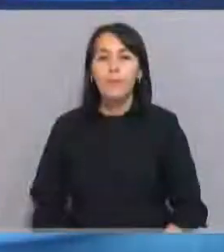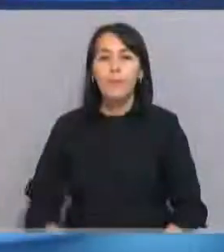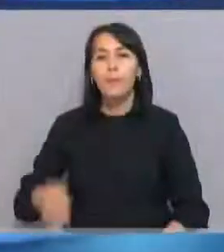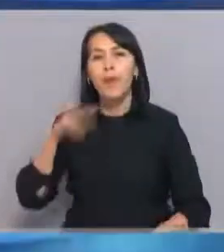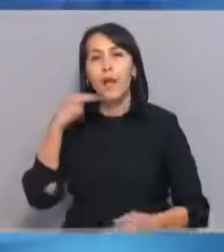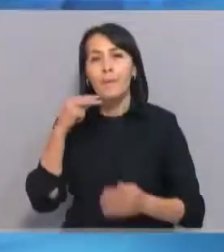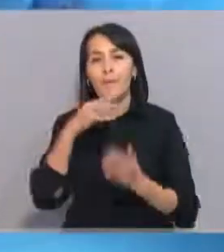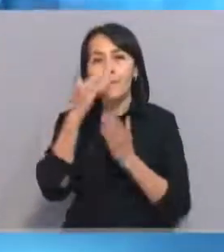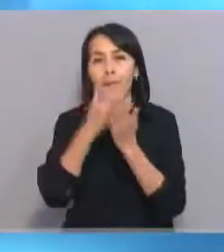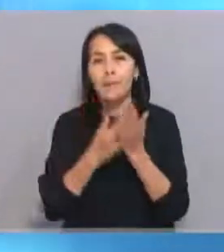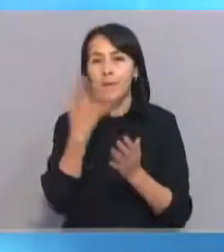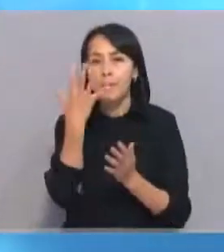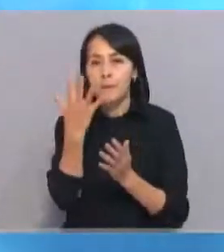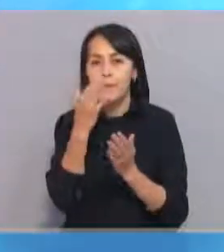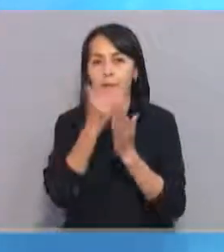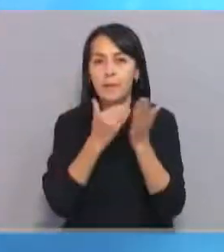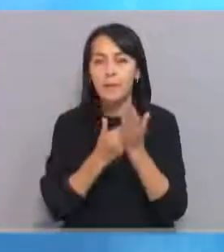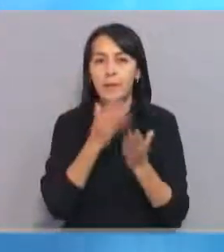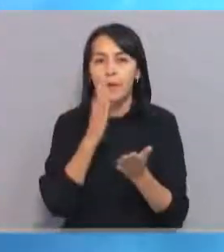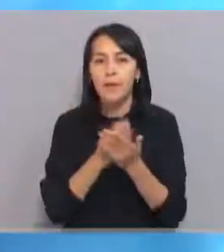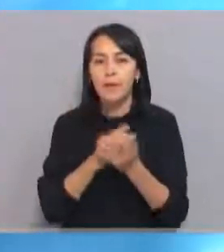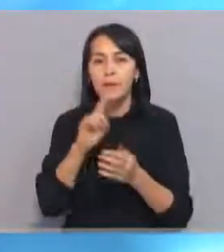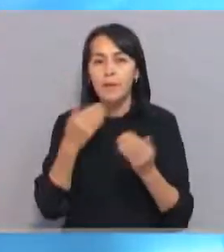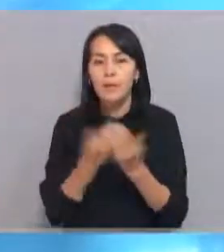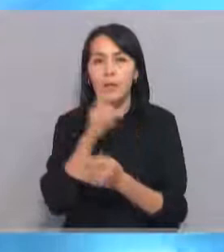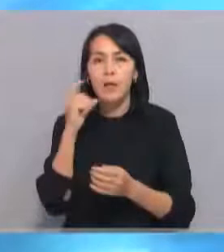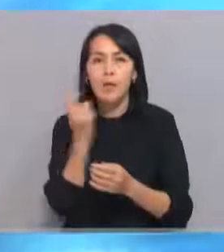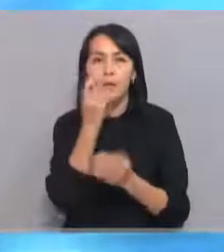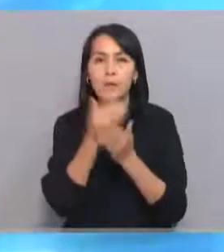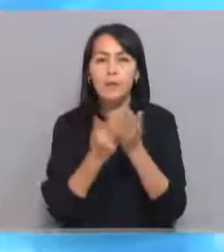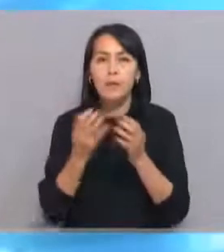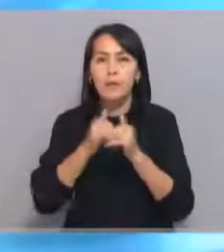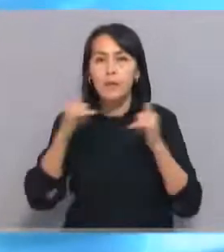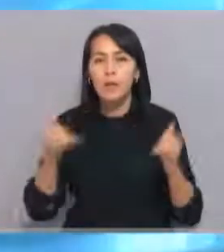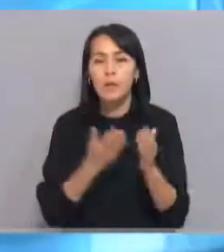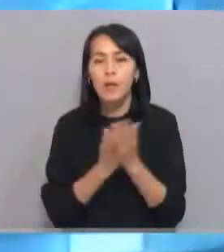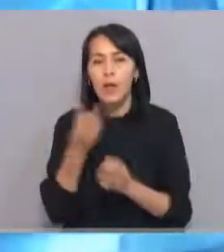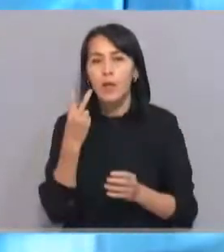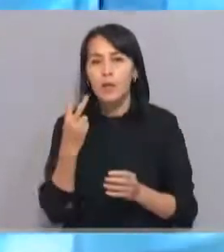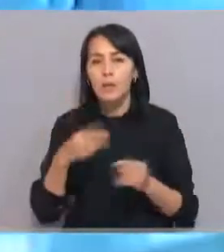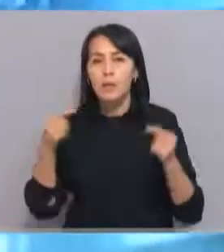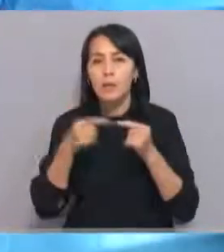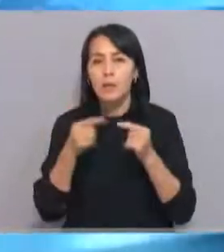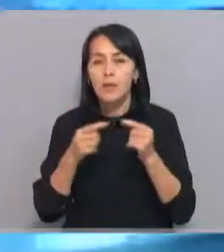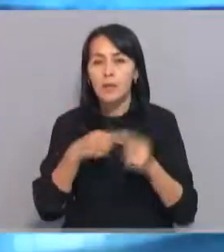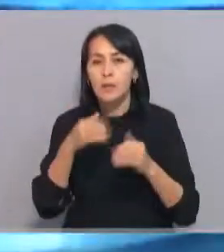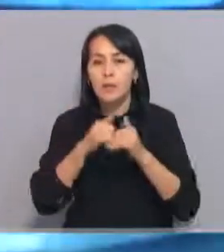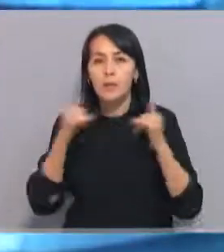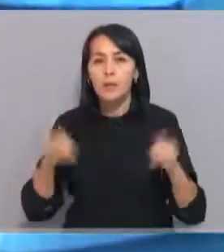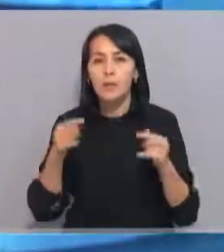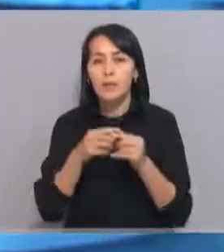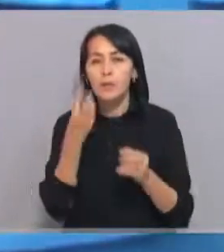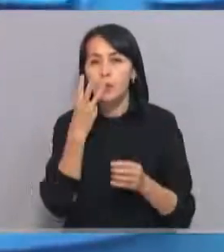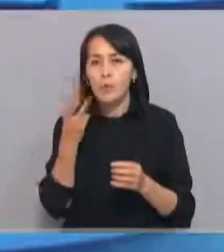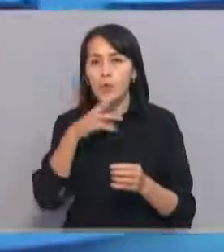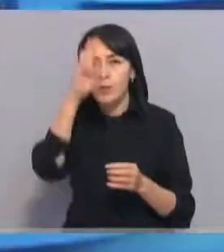Президент жолдауы 5 бағдардан тұрады. Әуелгісі жаңа экономикалық саясатты жаңғыртуға бақталса, екіншісі нақты секторды дамытуды көздейді.